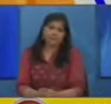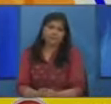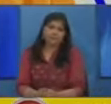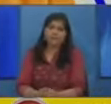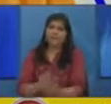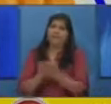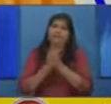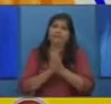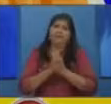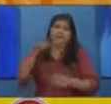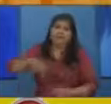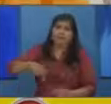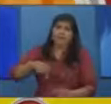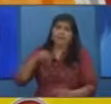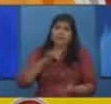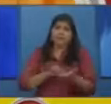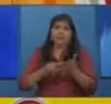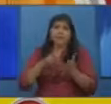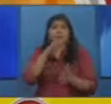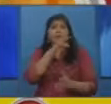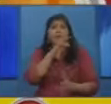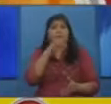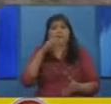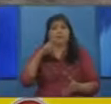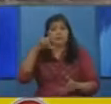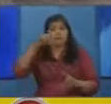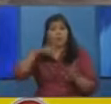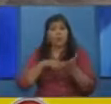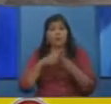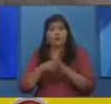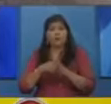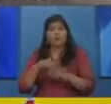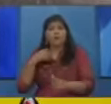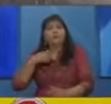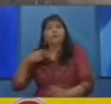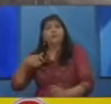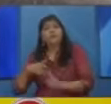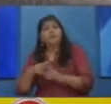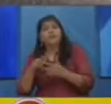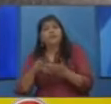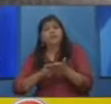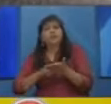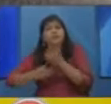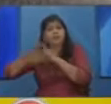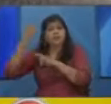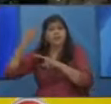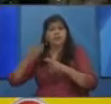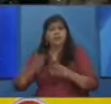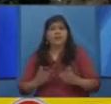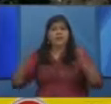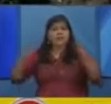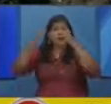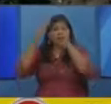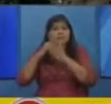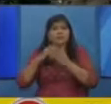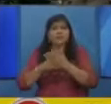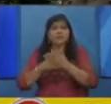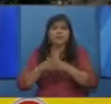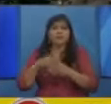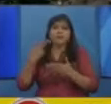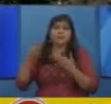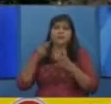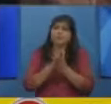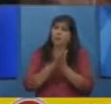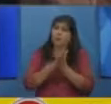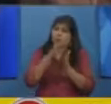साथियों, इस महीने की 31 तारीख को मुझे केवड़िया में ऐतिहासिक स्टैच्यू ऑफ यूनिटी पर हो रहे कई कार्यक्रमों